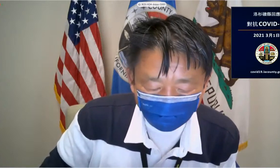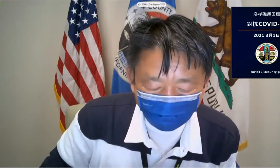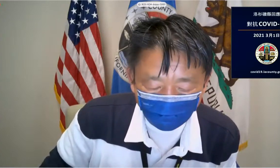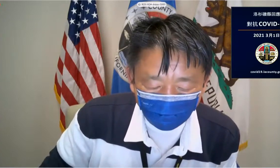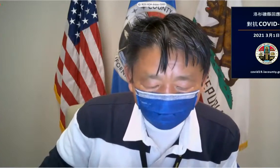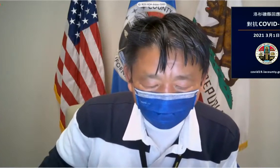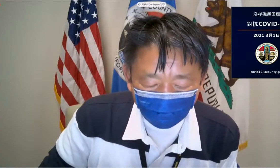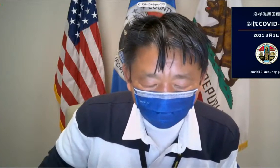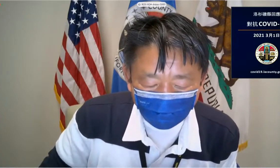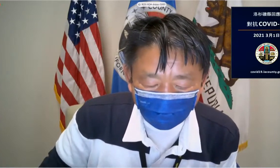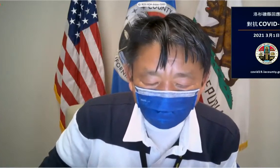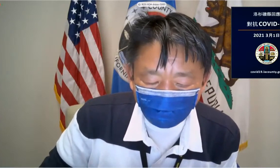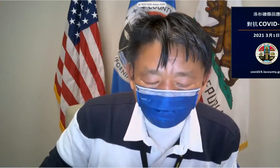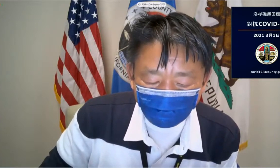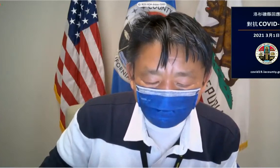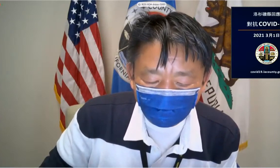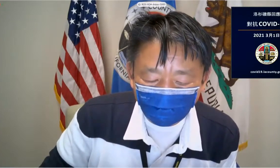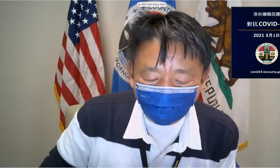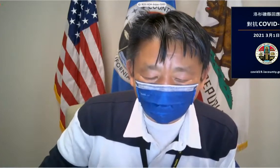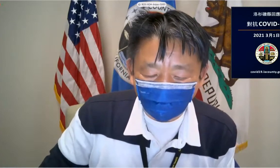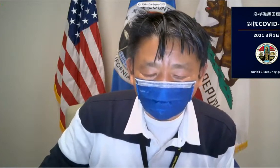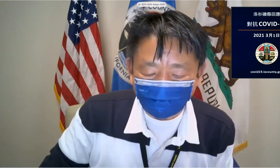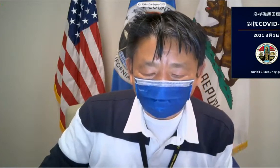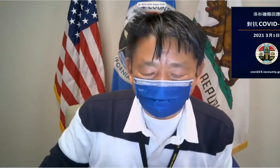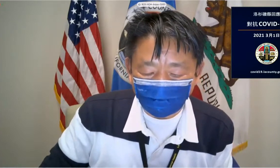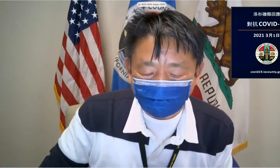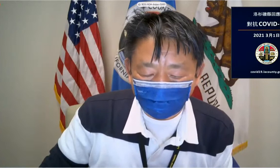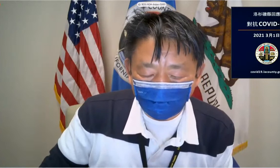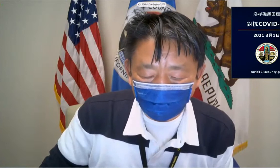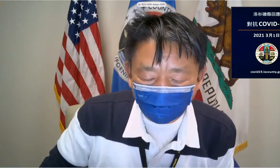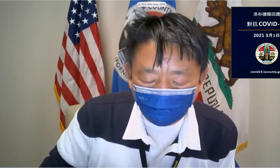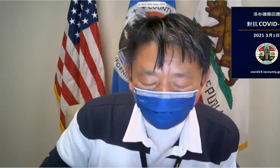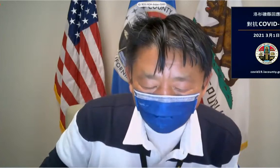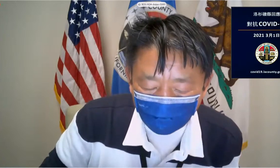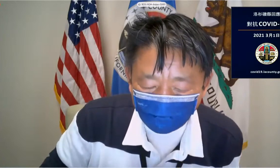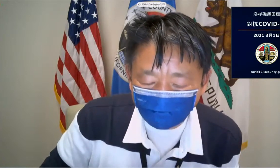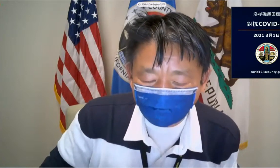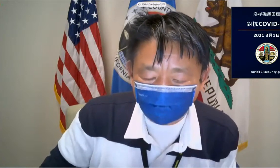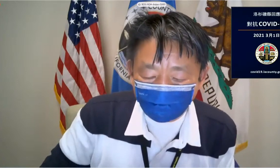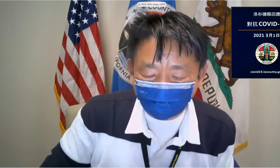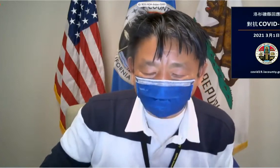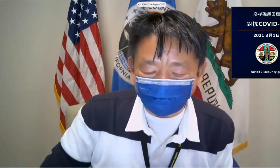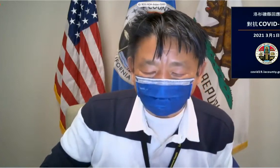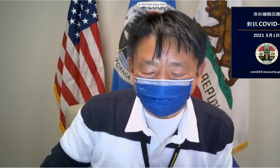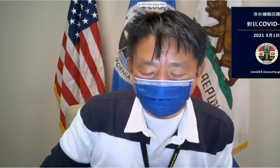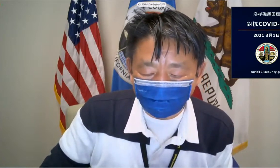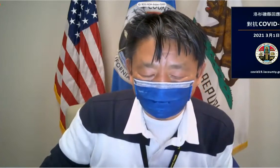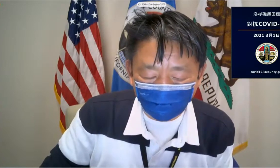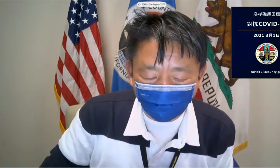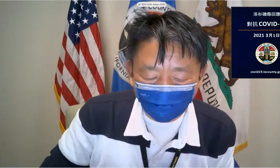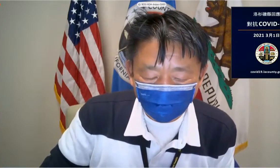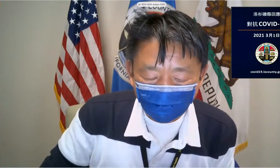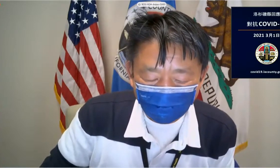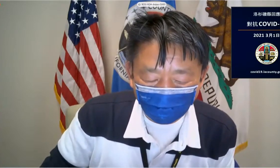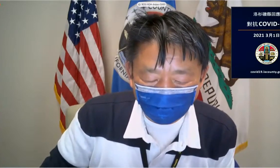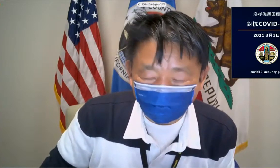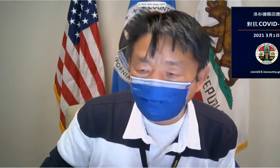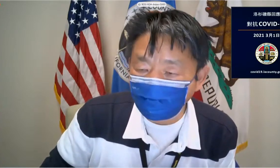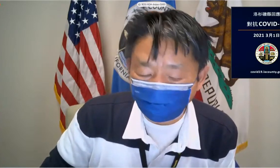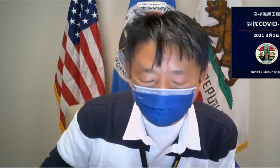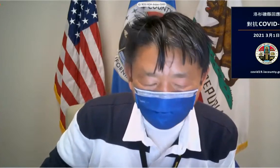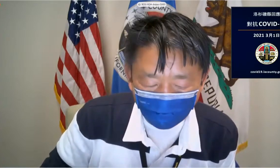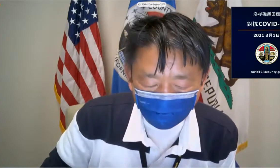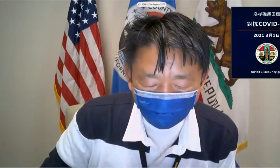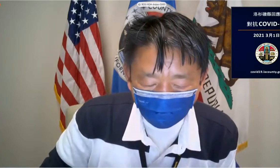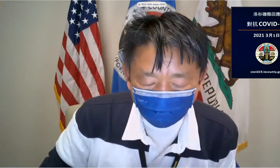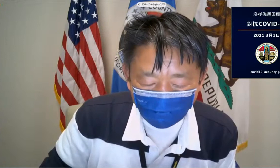势，熟练护理中心的医护病例，这个占医护病例的1/4的群体，新添病例下降非